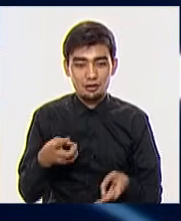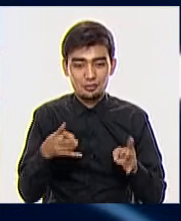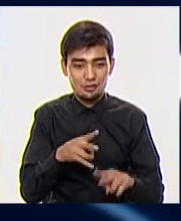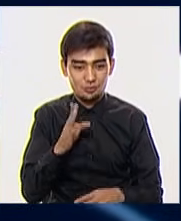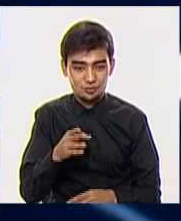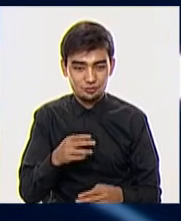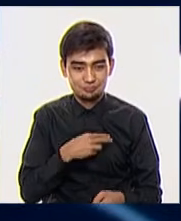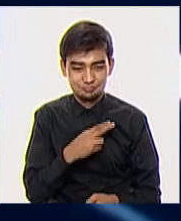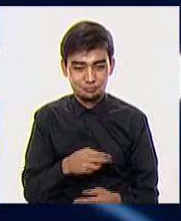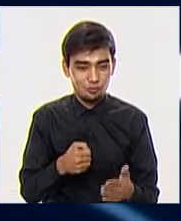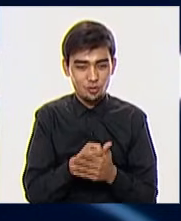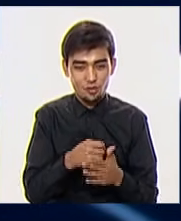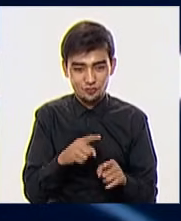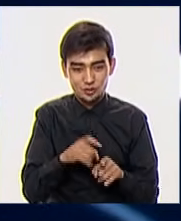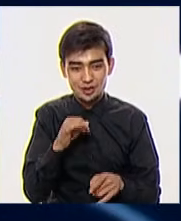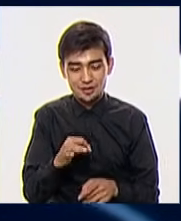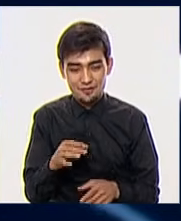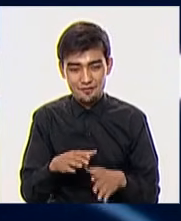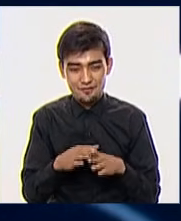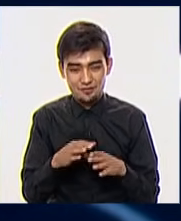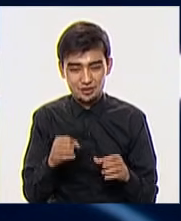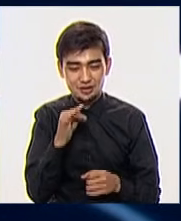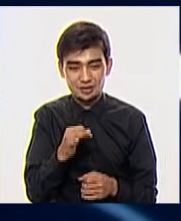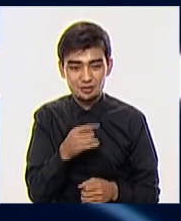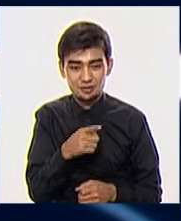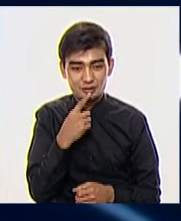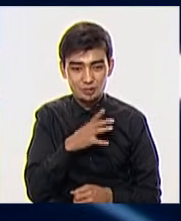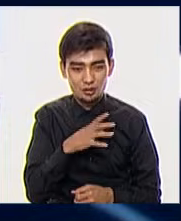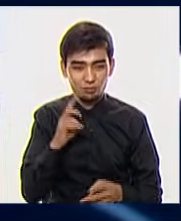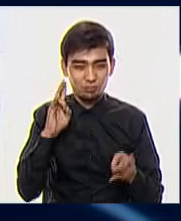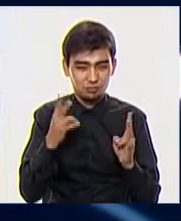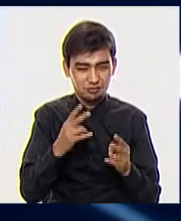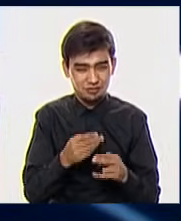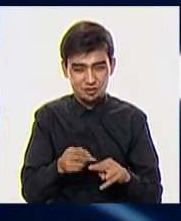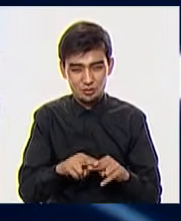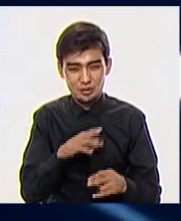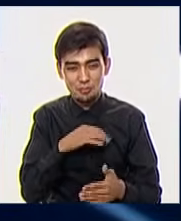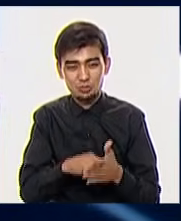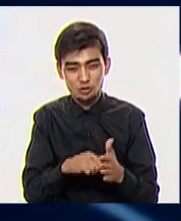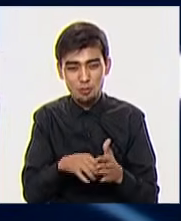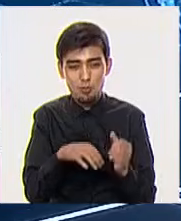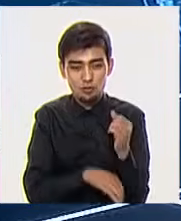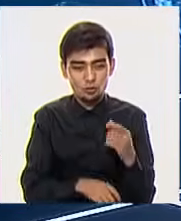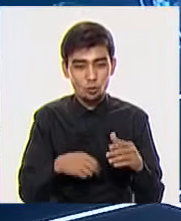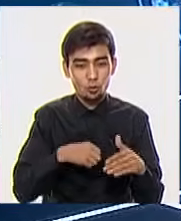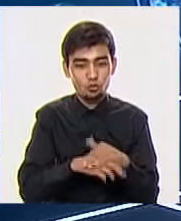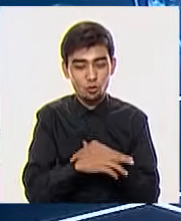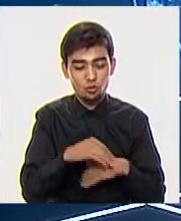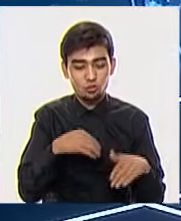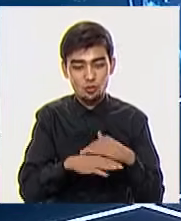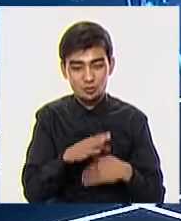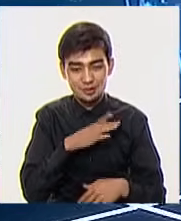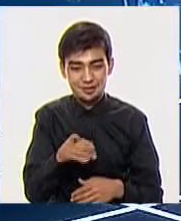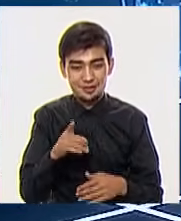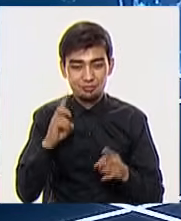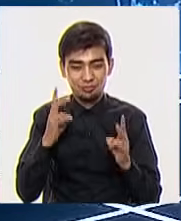биліктің тұжырымы сол күйінше әлі күнге дейін қалды. Екінші, жаңа өзің айтып жатсың ғой, ұшудың себептерінен кеткен адамдар деп. Ол ұшудың